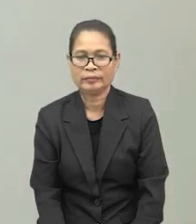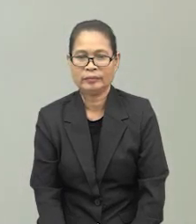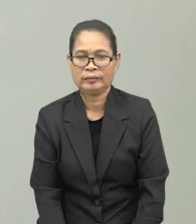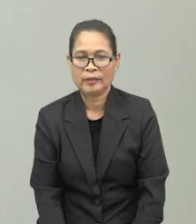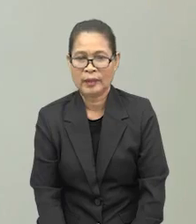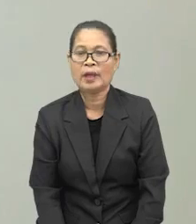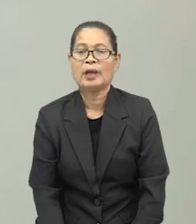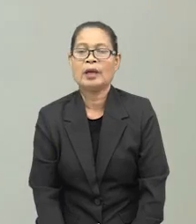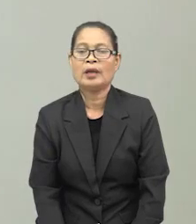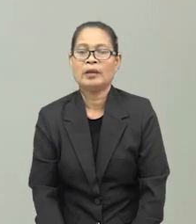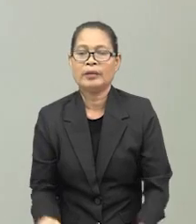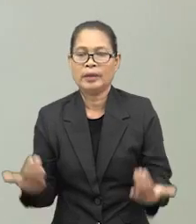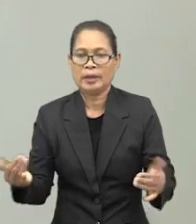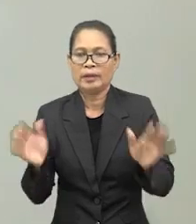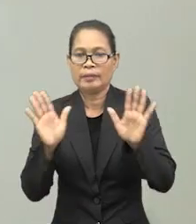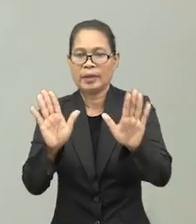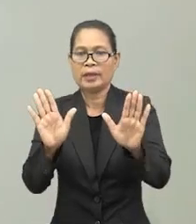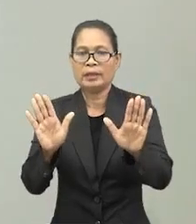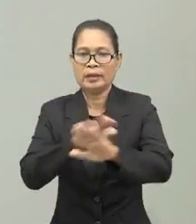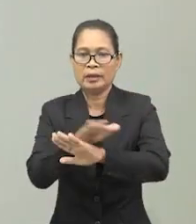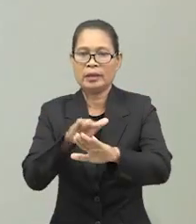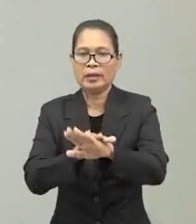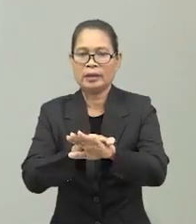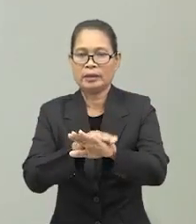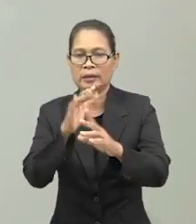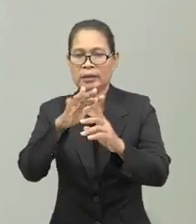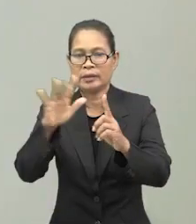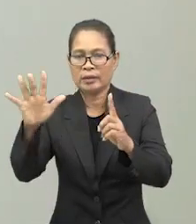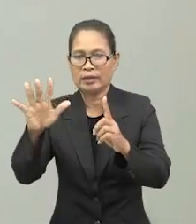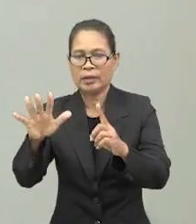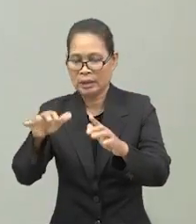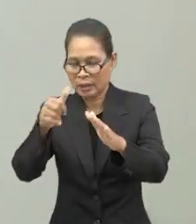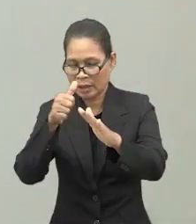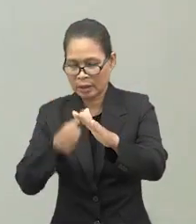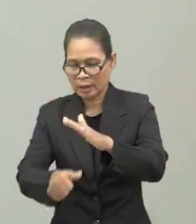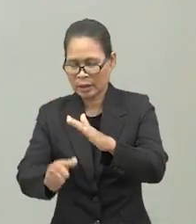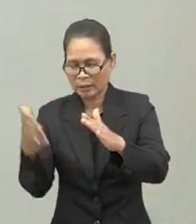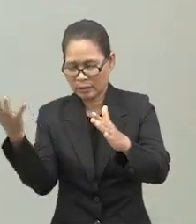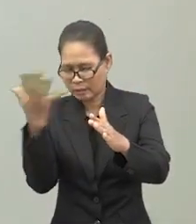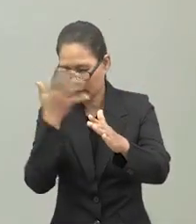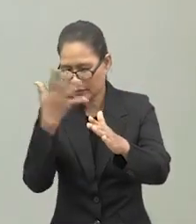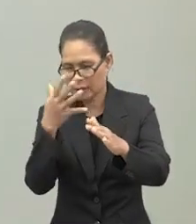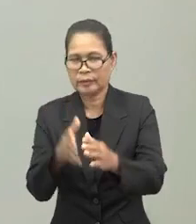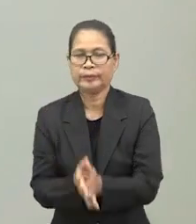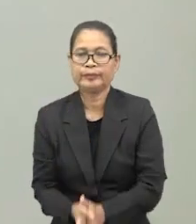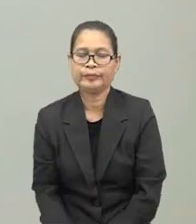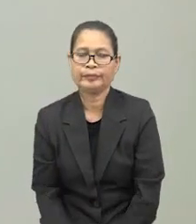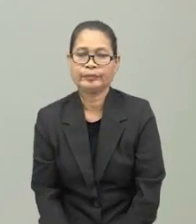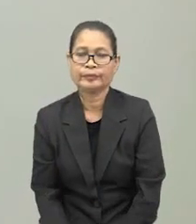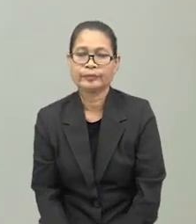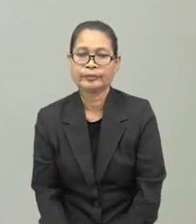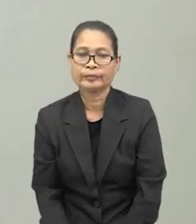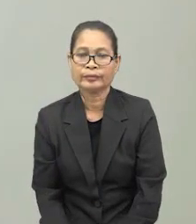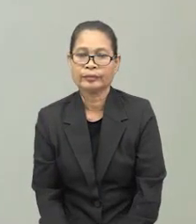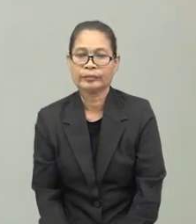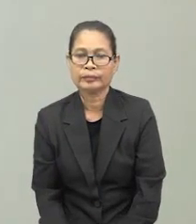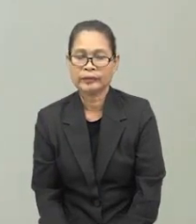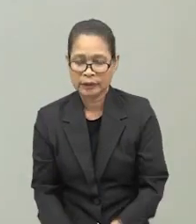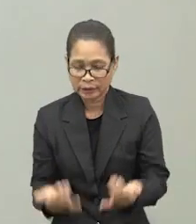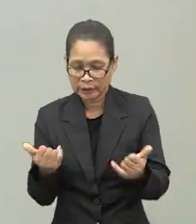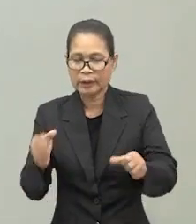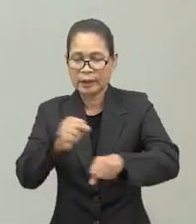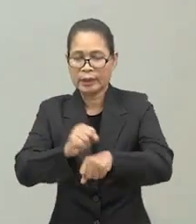đã lừa đi tao mòn tớ, chàng này kêu bật lừa so thì nó còn, còn đã thằng krong lại còn mượt khơi.